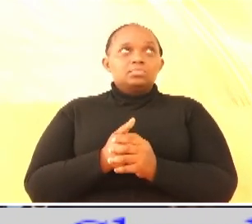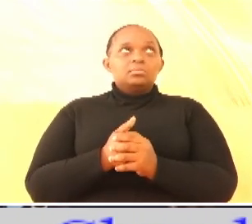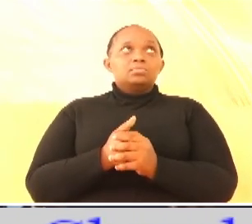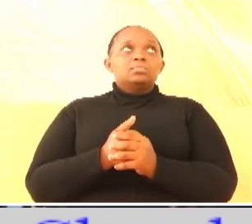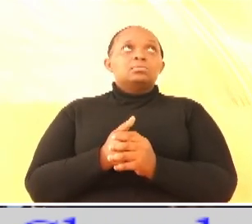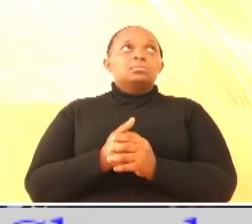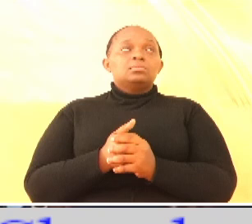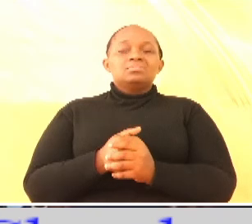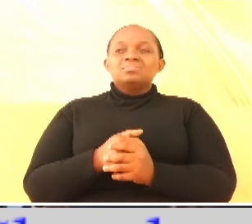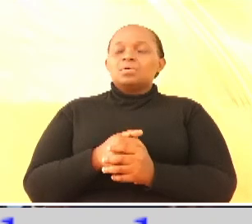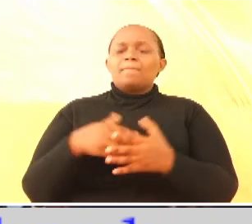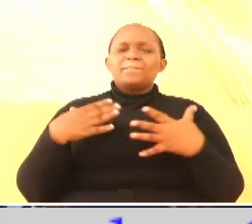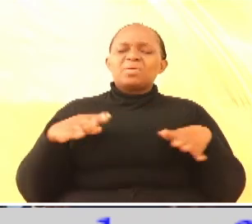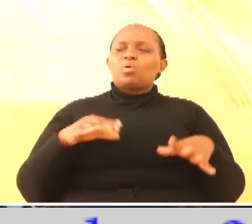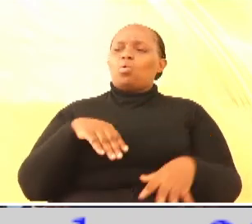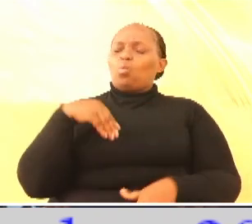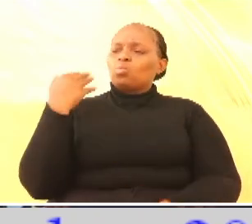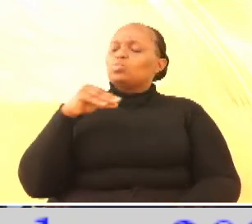Kelele, kelele.